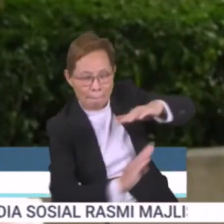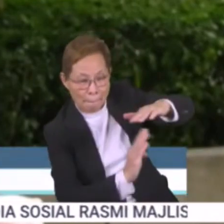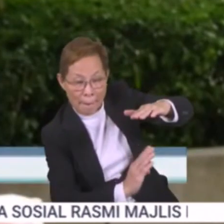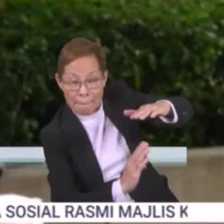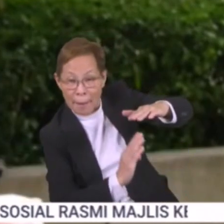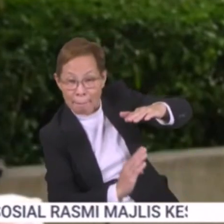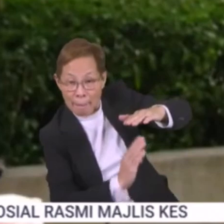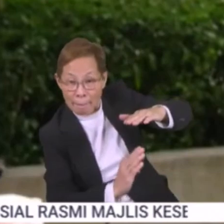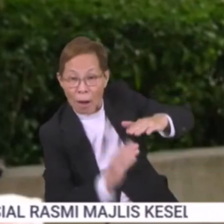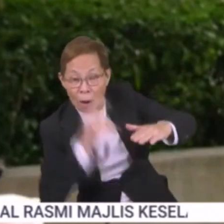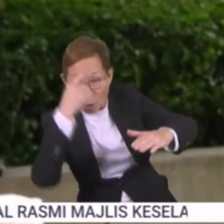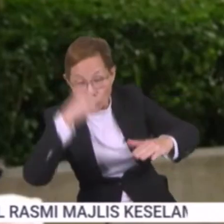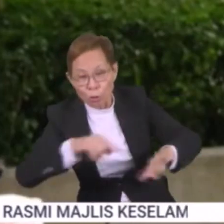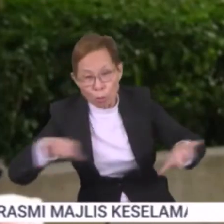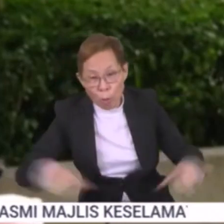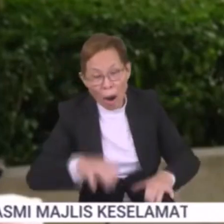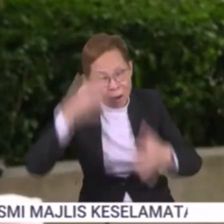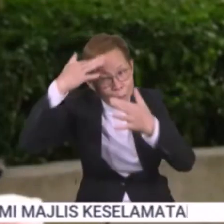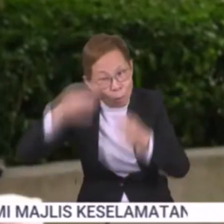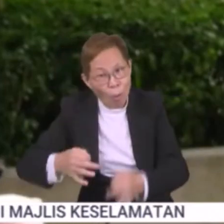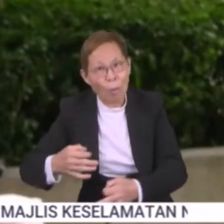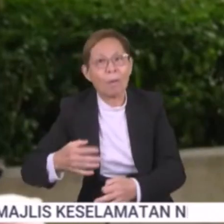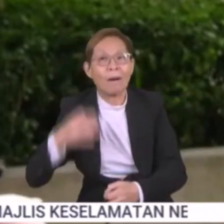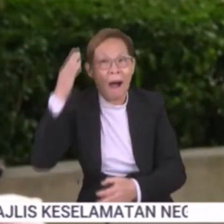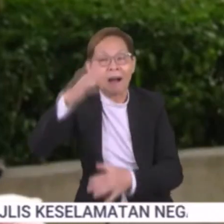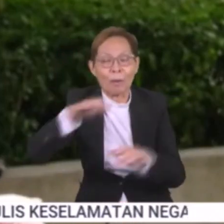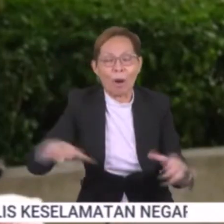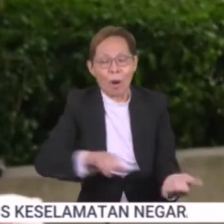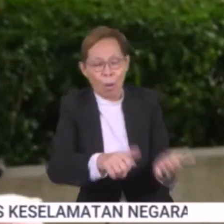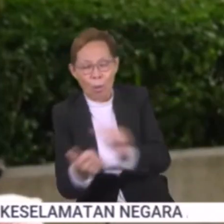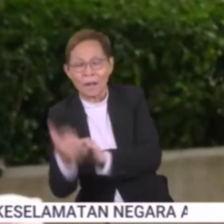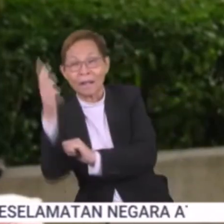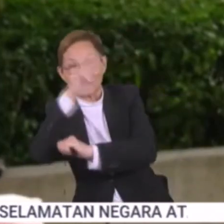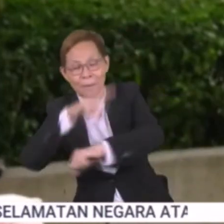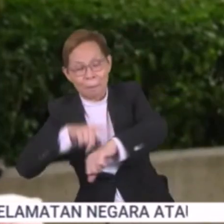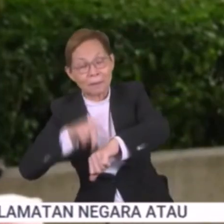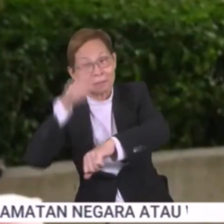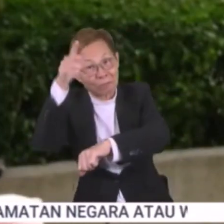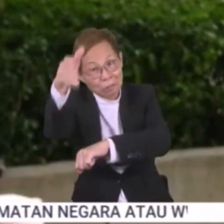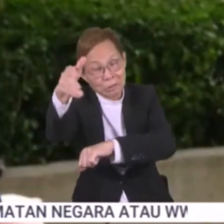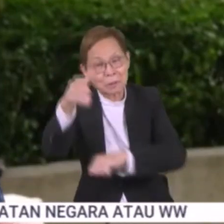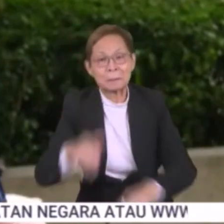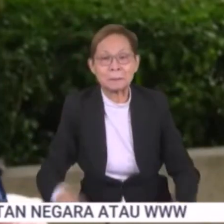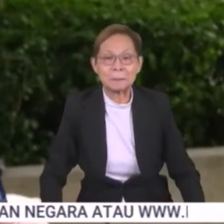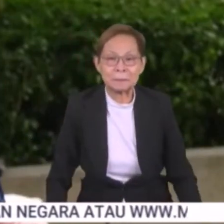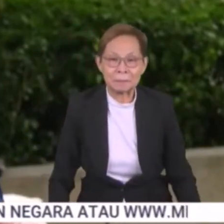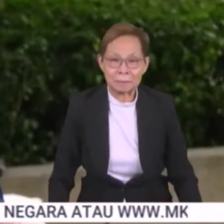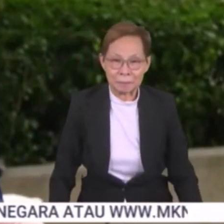digunakan dalam melaksanakan apa juga keputusan yang akan dilaksanakan oleh kerajaan pada masa akan datang.